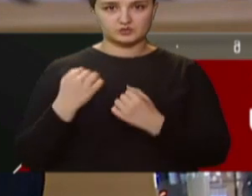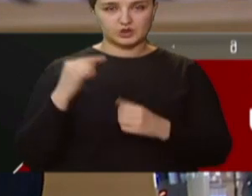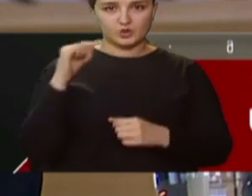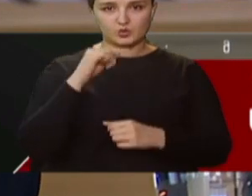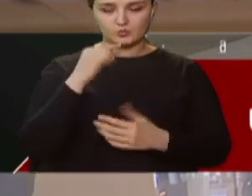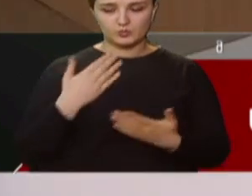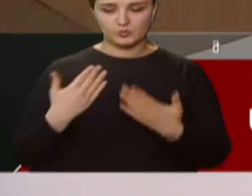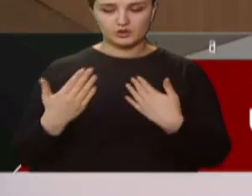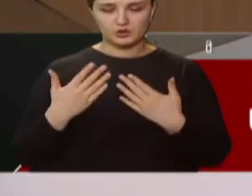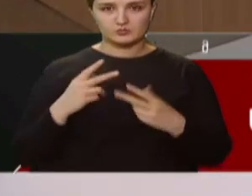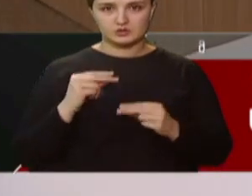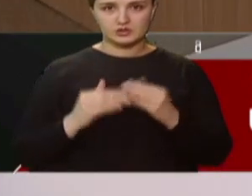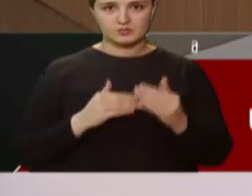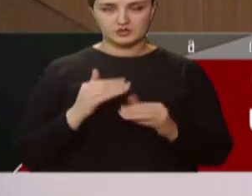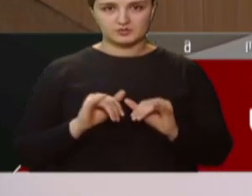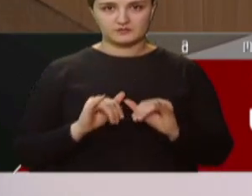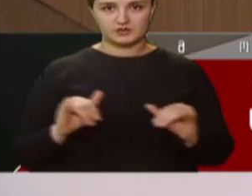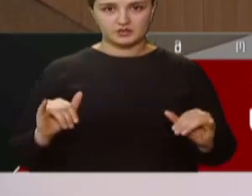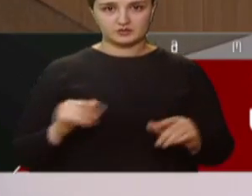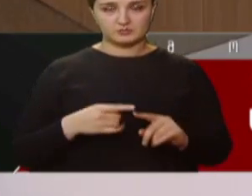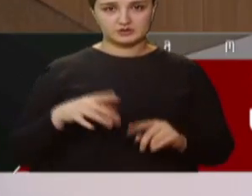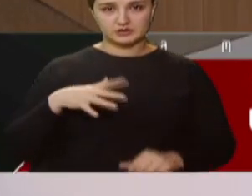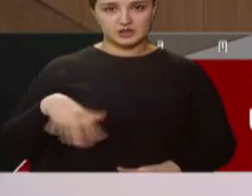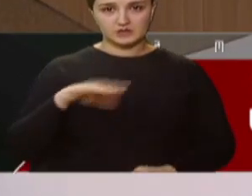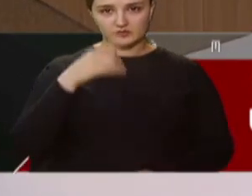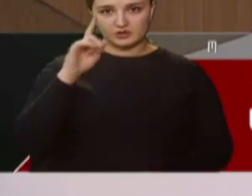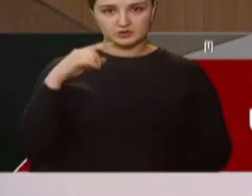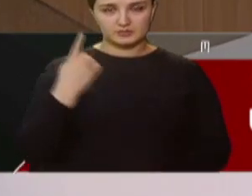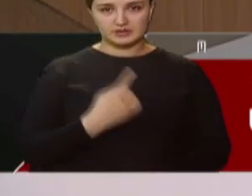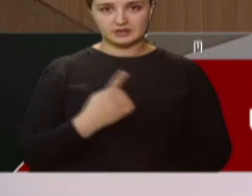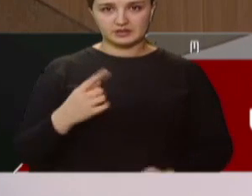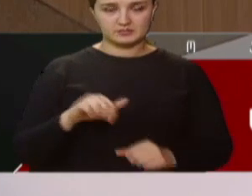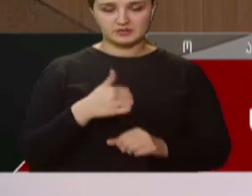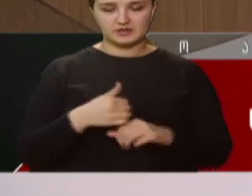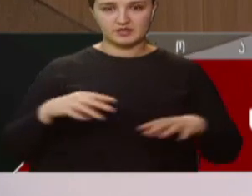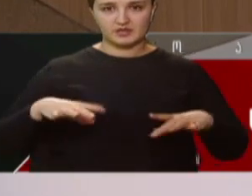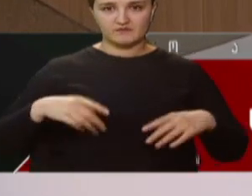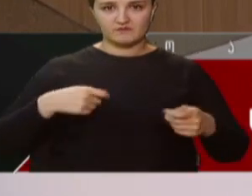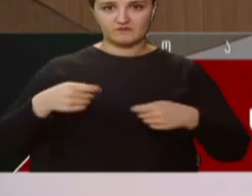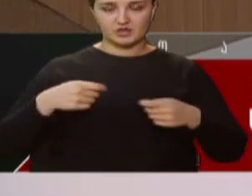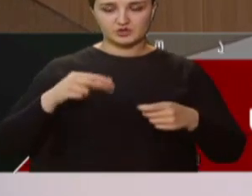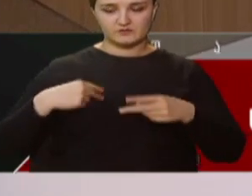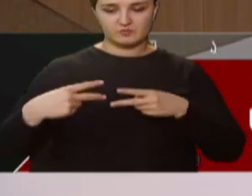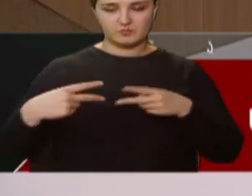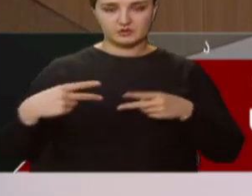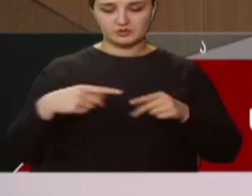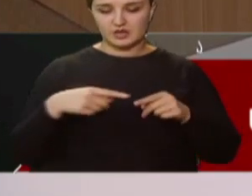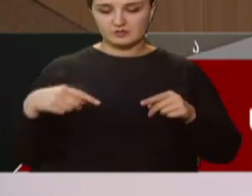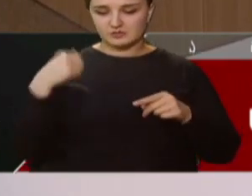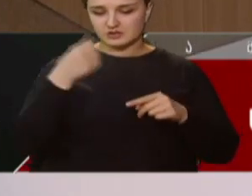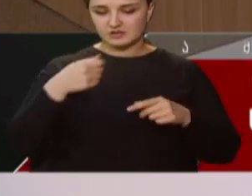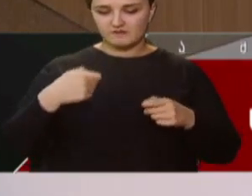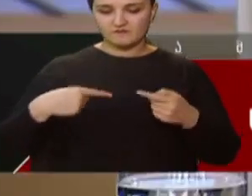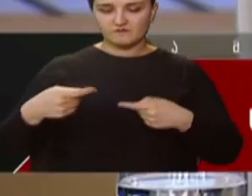ეკონომიკური ურთიერთობები წარმატებით ვითარდება. Საქართველო აზერბაიჯანის ერთ-ერთი მთავარი სავაჭრო პარტნიორია. Მიმდინარე წელს ჩვენი სავაჭრო